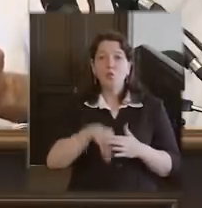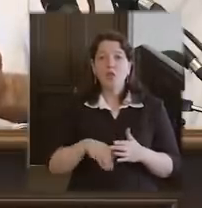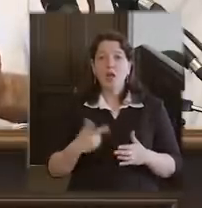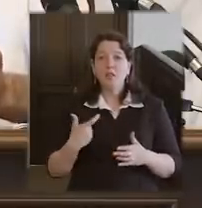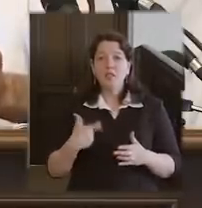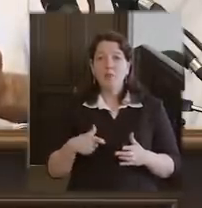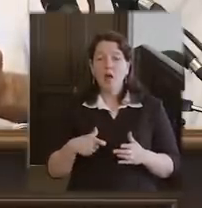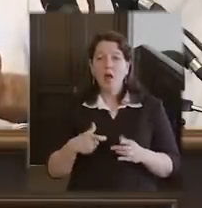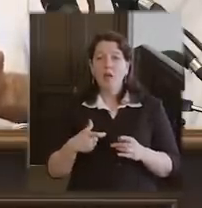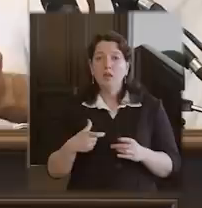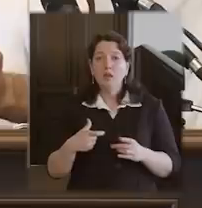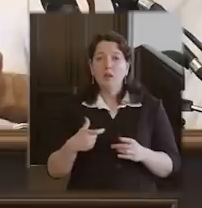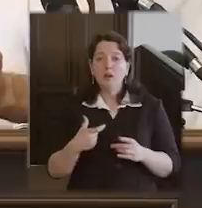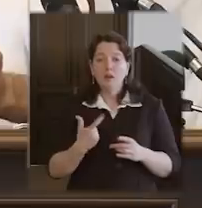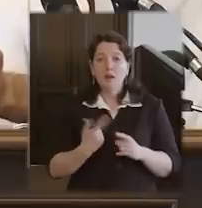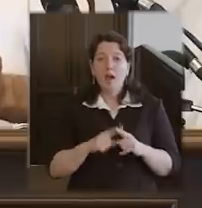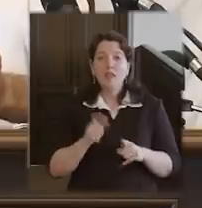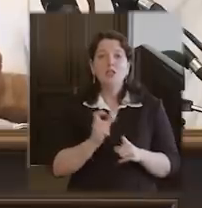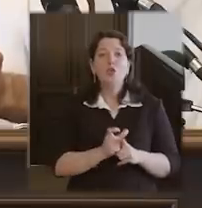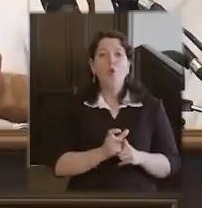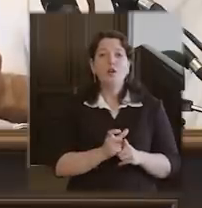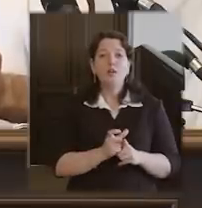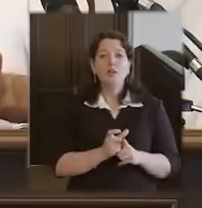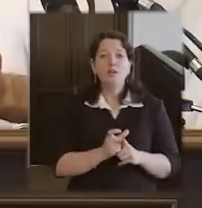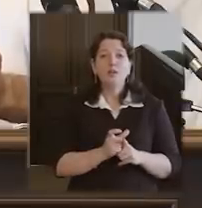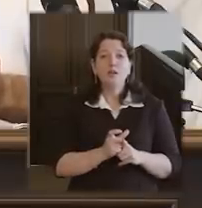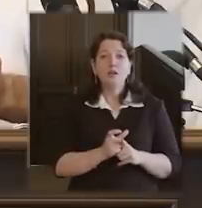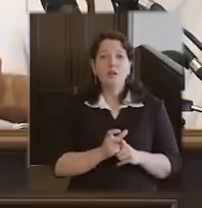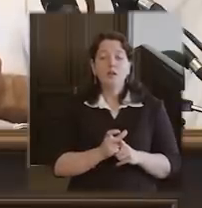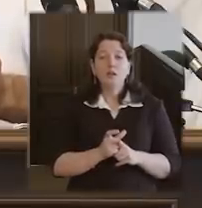который содержится в этом слове.